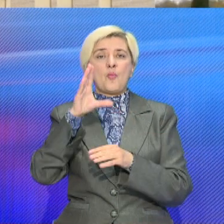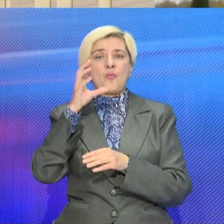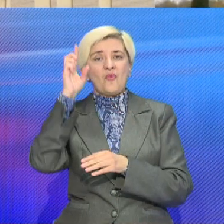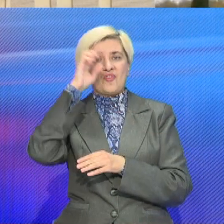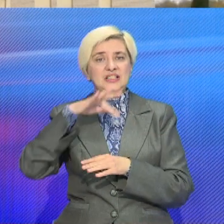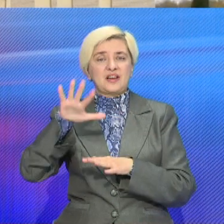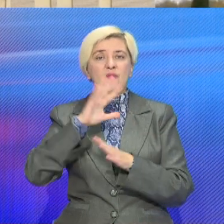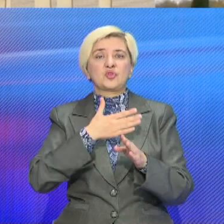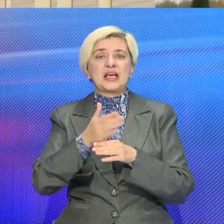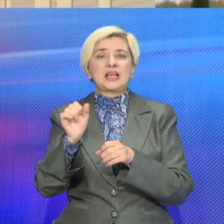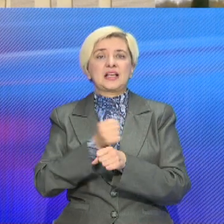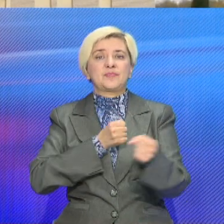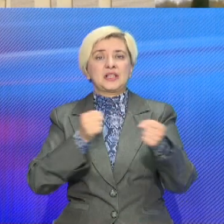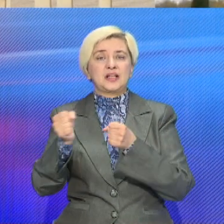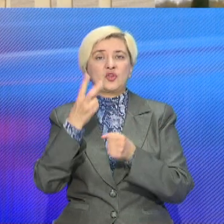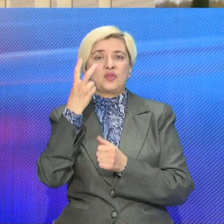200 ложков.